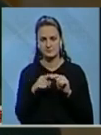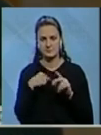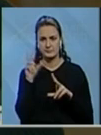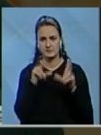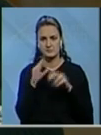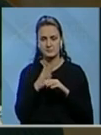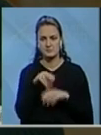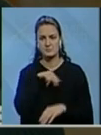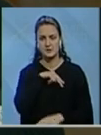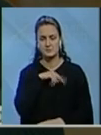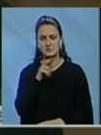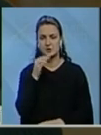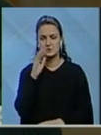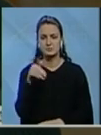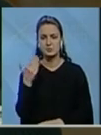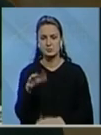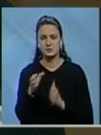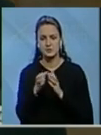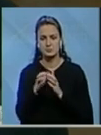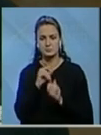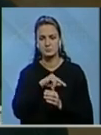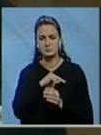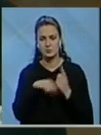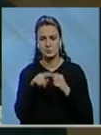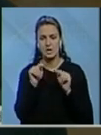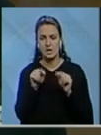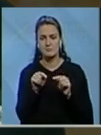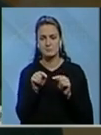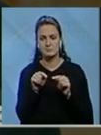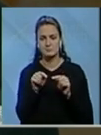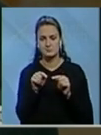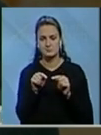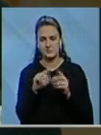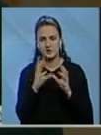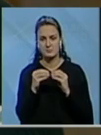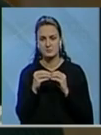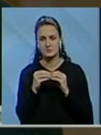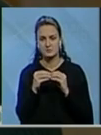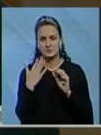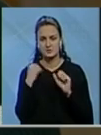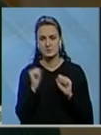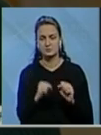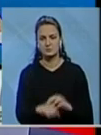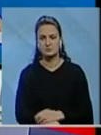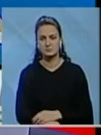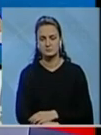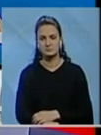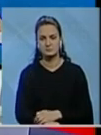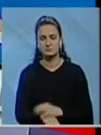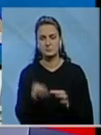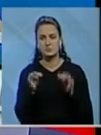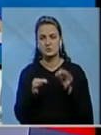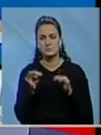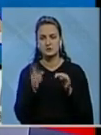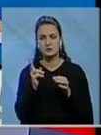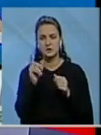მაქვს, რომ პარლამენტი და შემდეგ უკვე სამუშაო ჯგუფი ამ საბაზისო სტანდარტებს მხარს დაუჭერს.